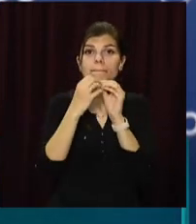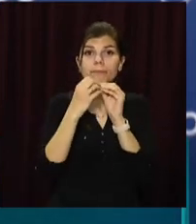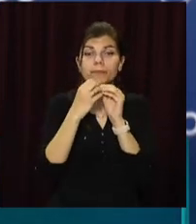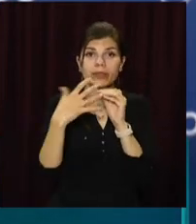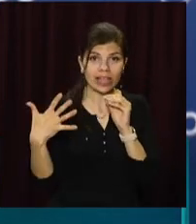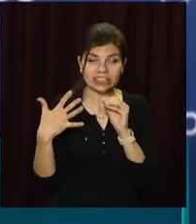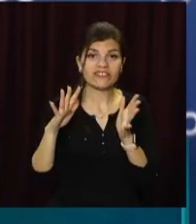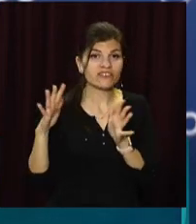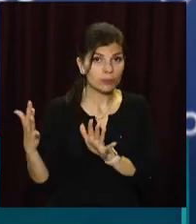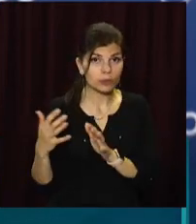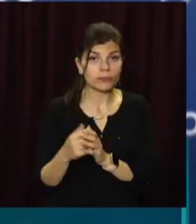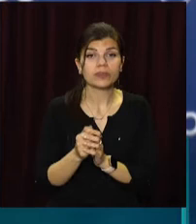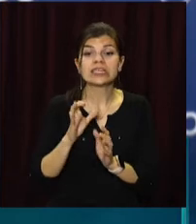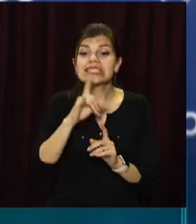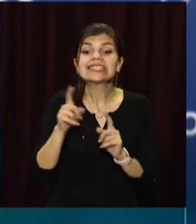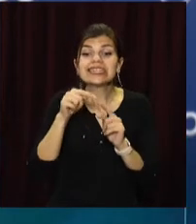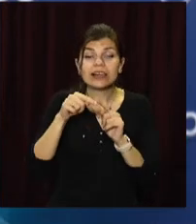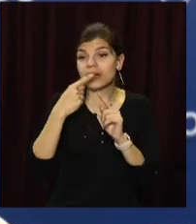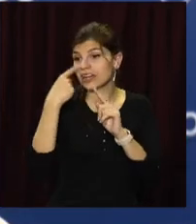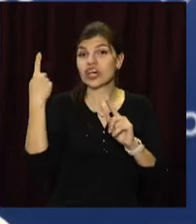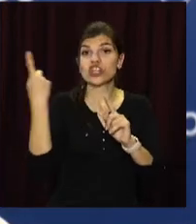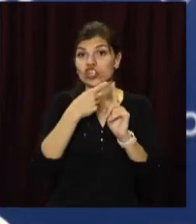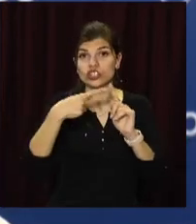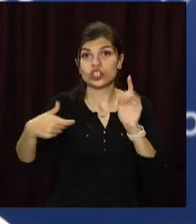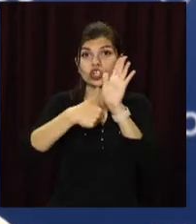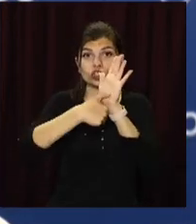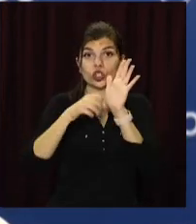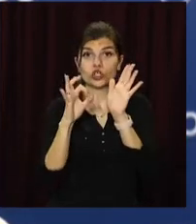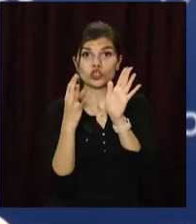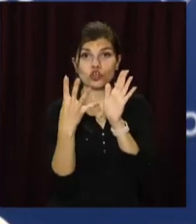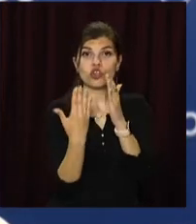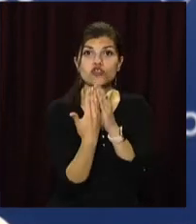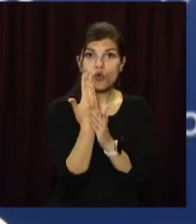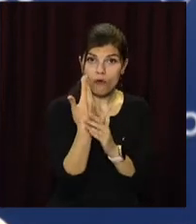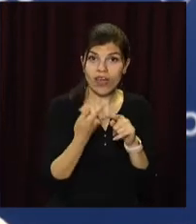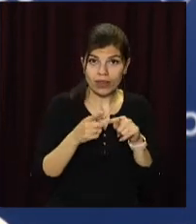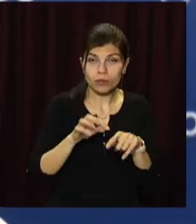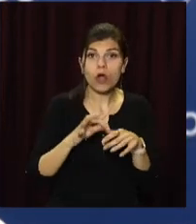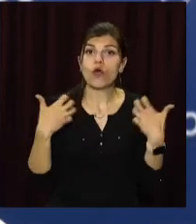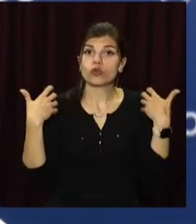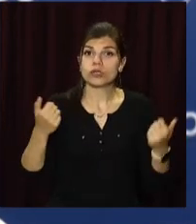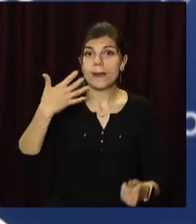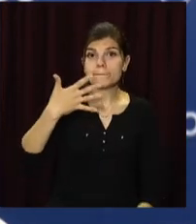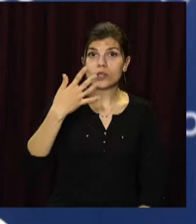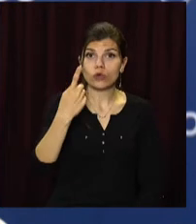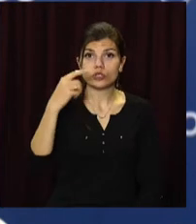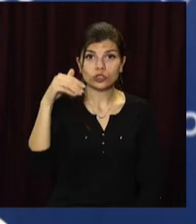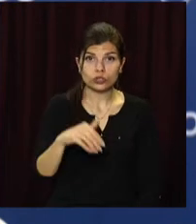57 015 випадків. З них за минулий тиждень 604 нових. Одужало